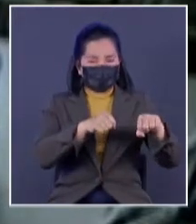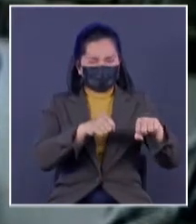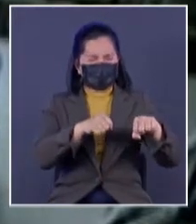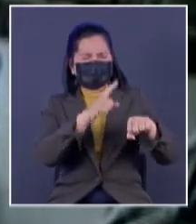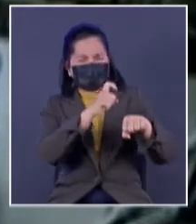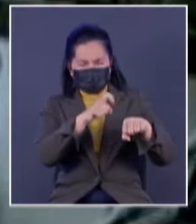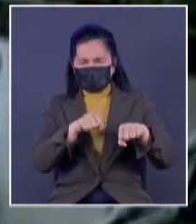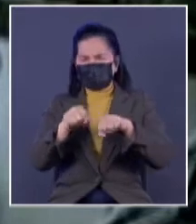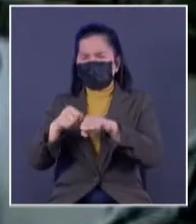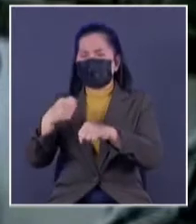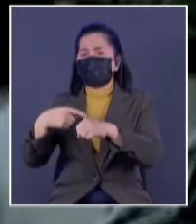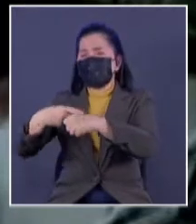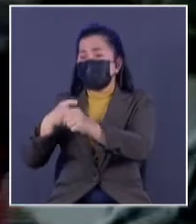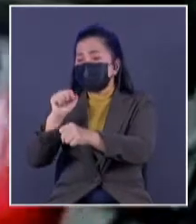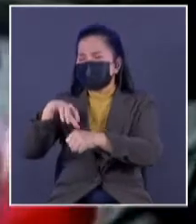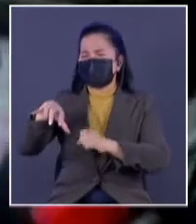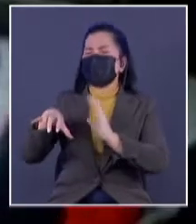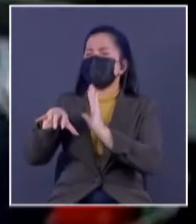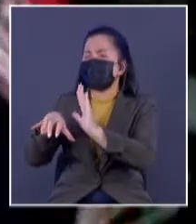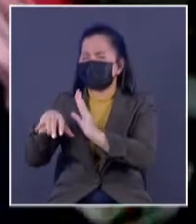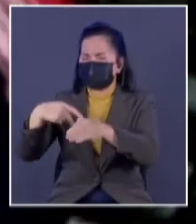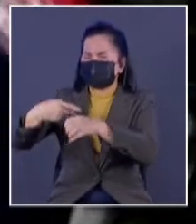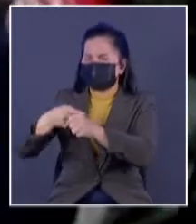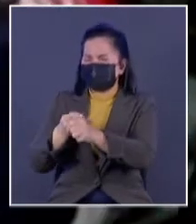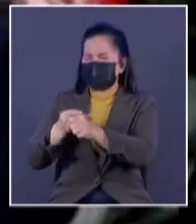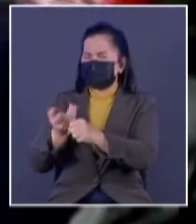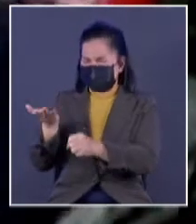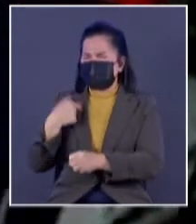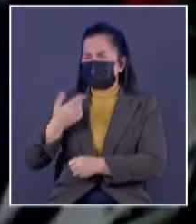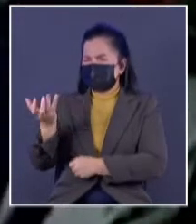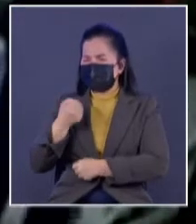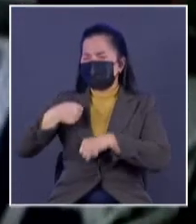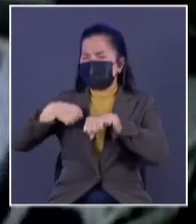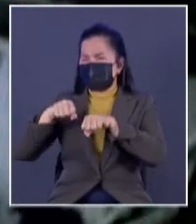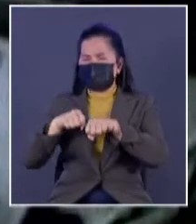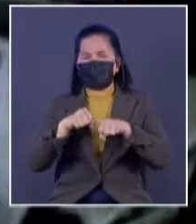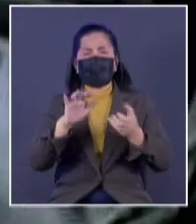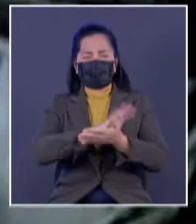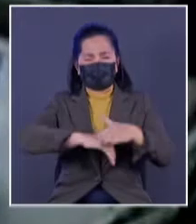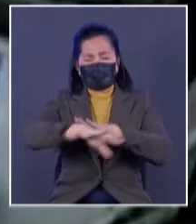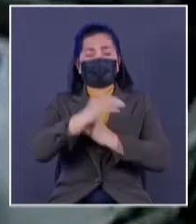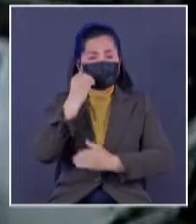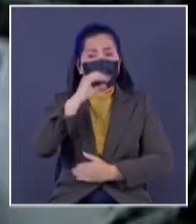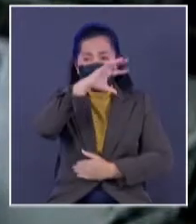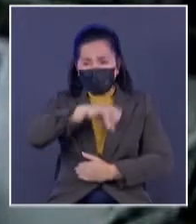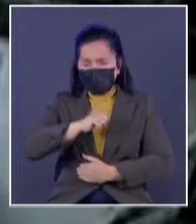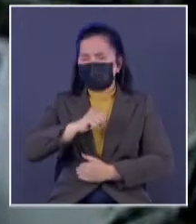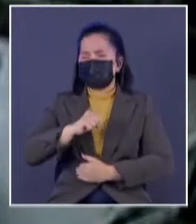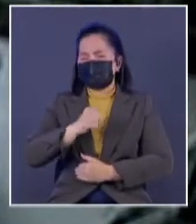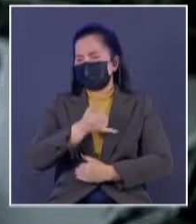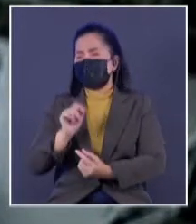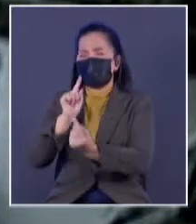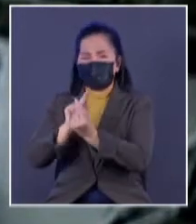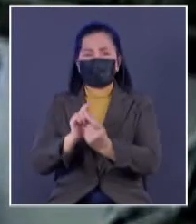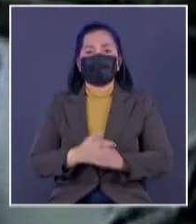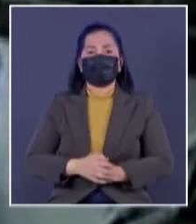ให้กับร้านซ่อมแห่งหนึ่งอ้างกับเจ้าของร้านบอกว่าจะขอยืมรถมอเตอร์ไซค์ของเจ้าของร้านไปเอาเอกสารที่บ้านเดี๋ยวกลับมาปรากฏว่